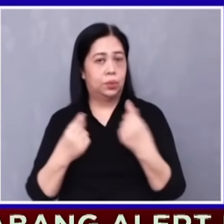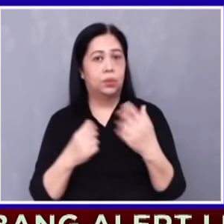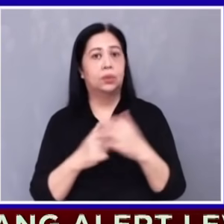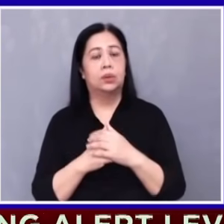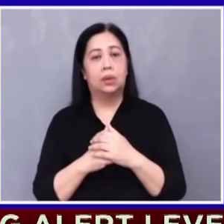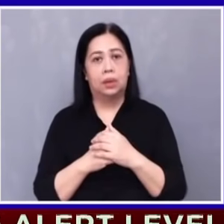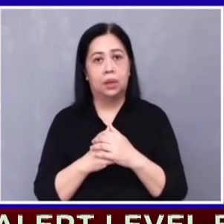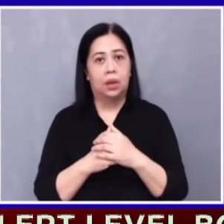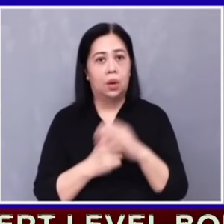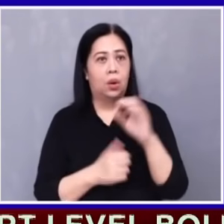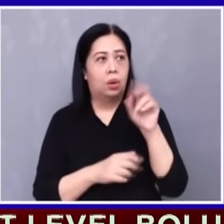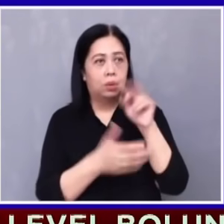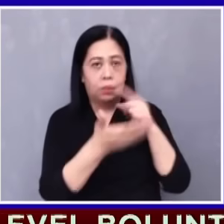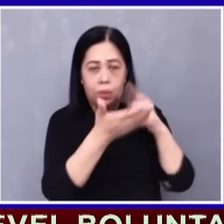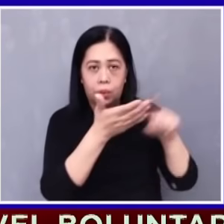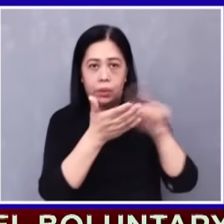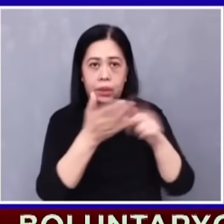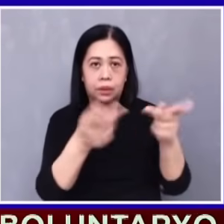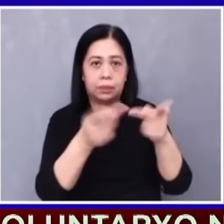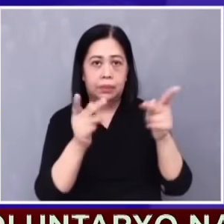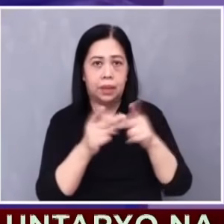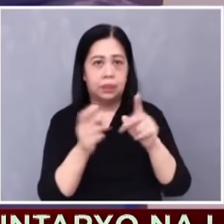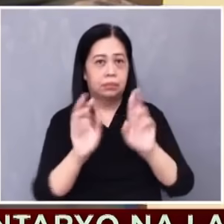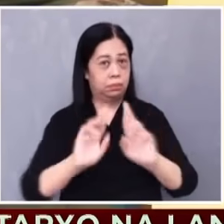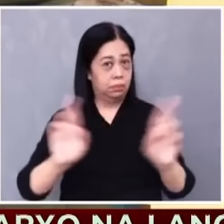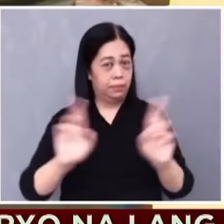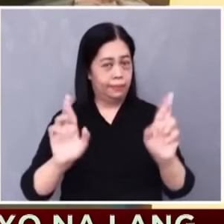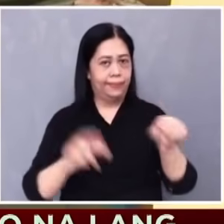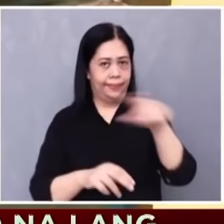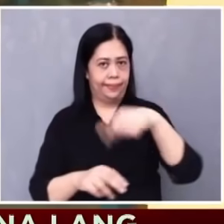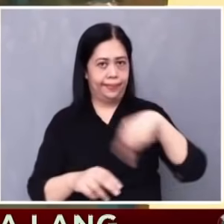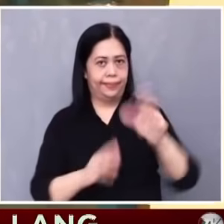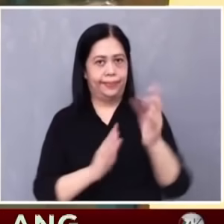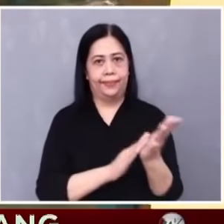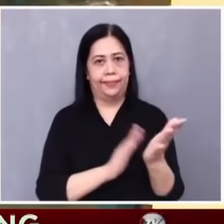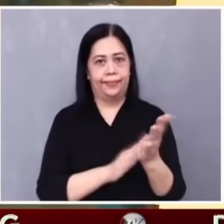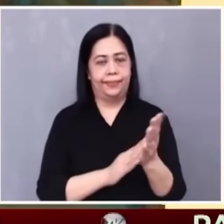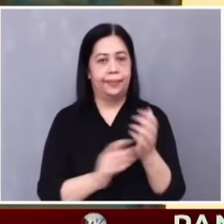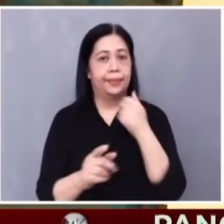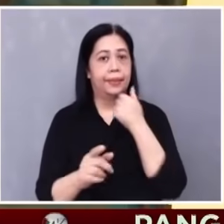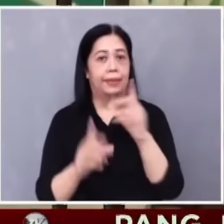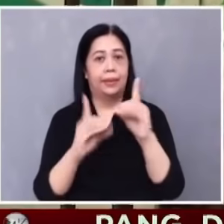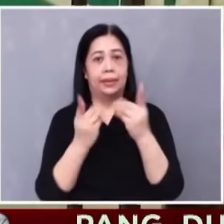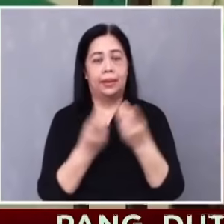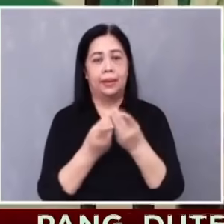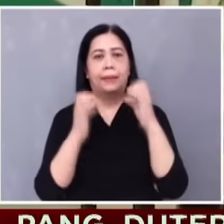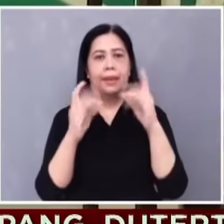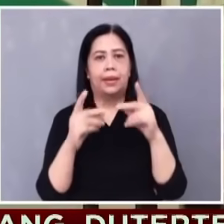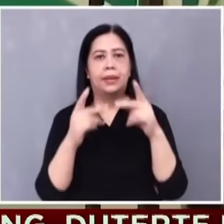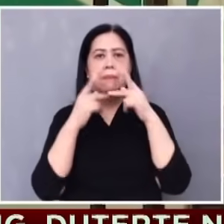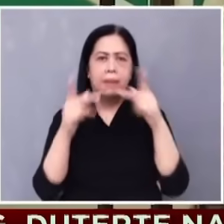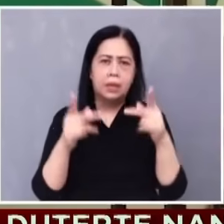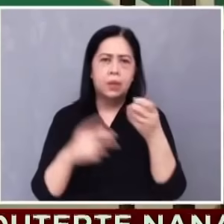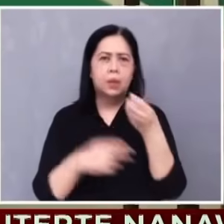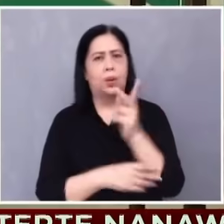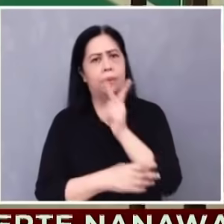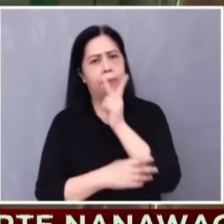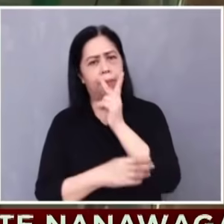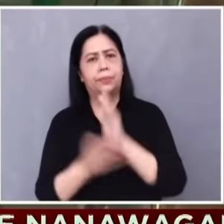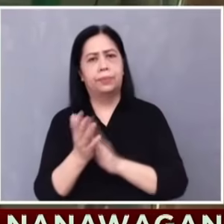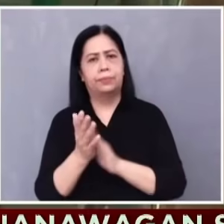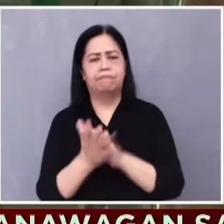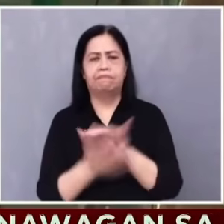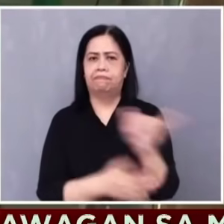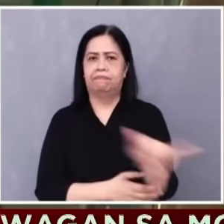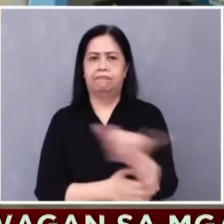ocular inspection about the readiness of these schools. Ayon sa DepEd, public man o private school, iisa lang ang